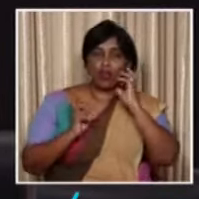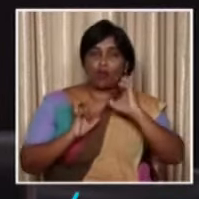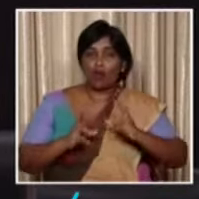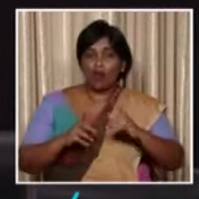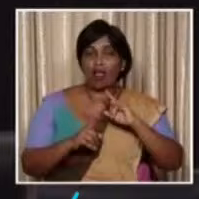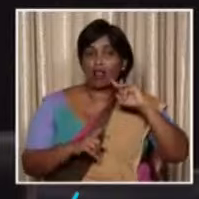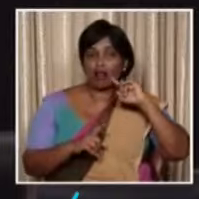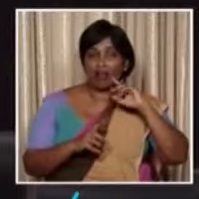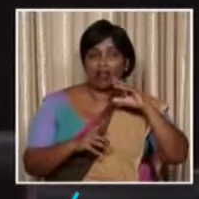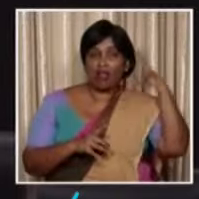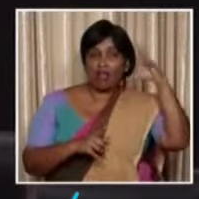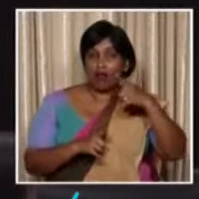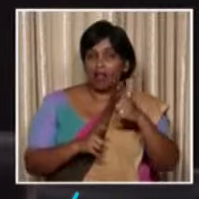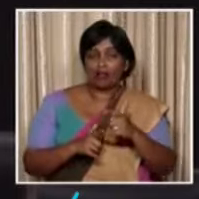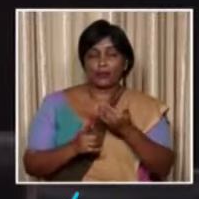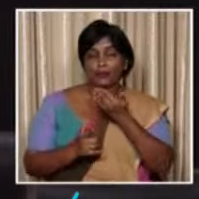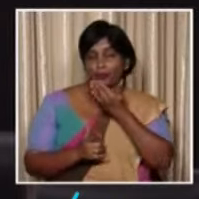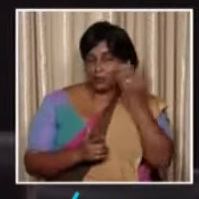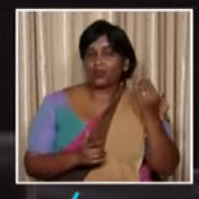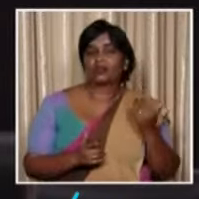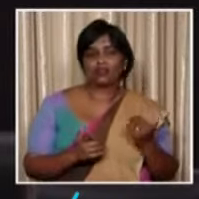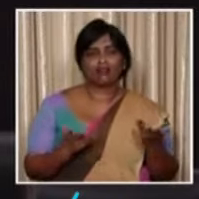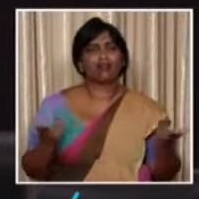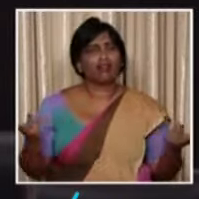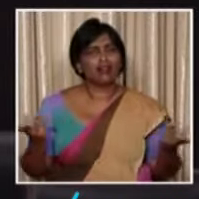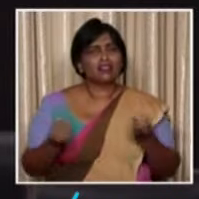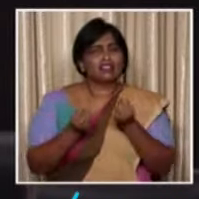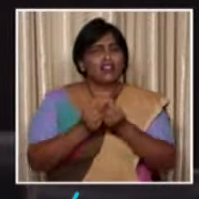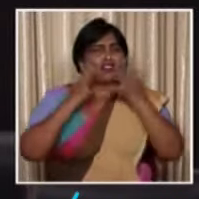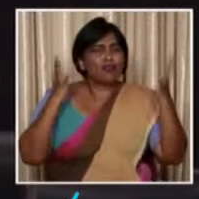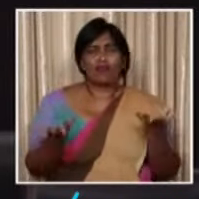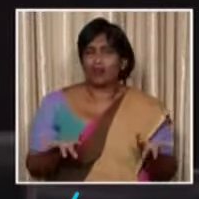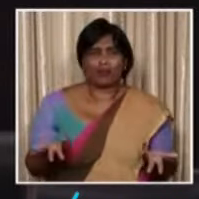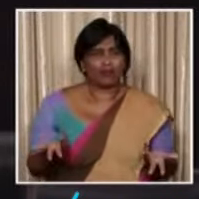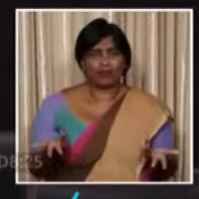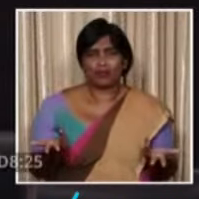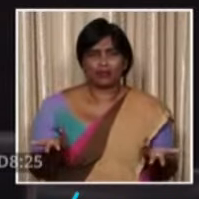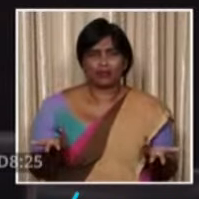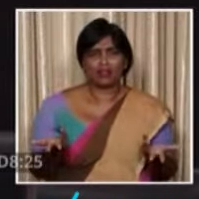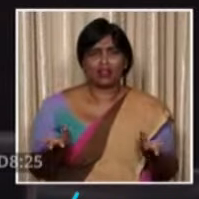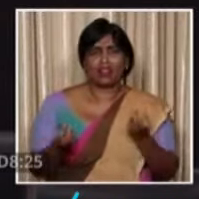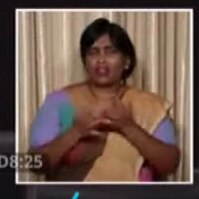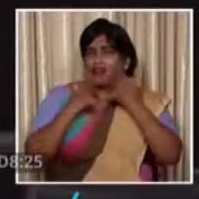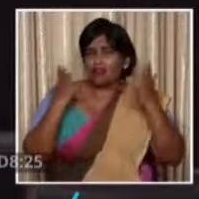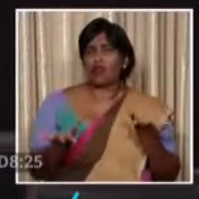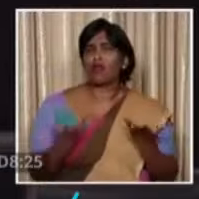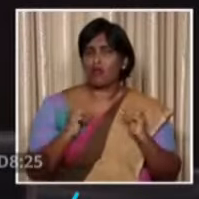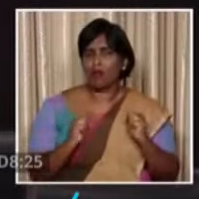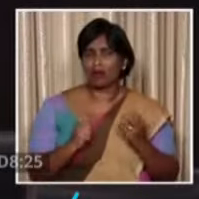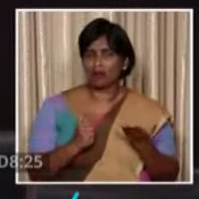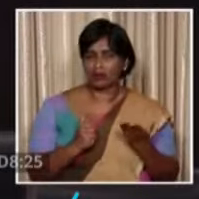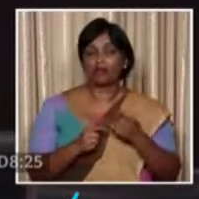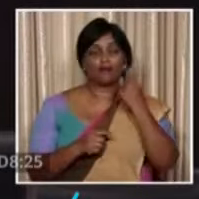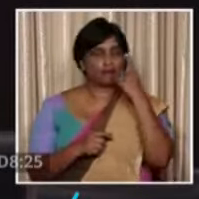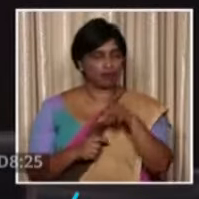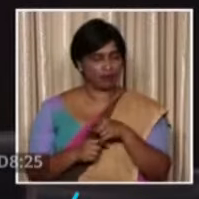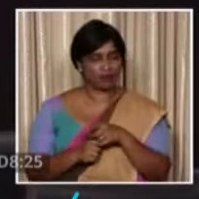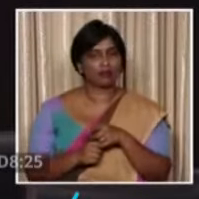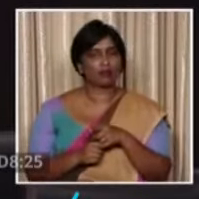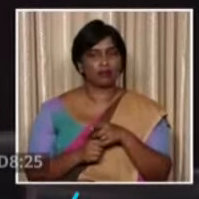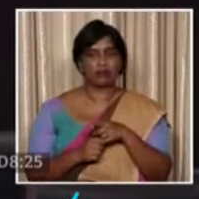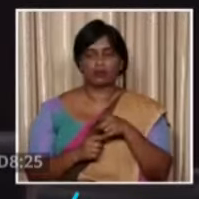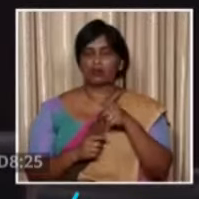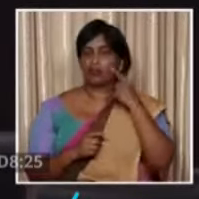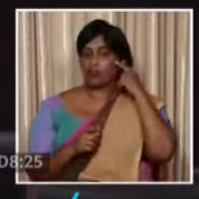කරෝලයි තරම් හොඳ කෑමක් තවත් නෑ මොකටද මෙච්චර සල්ලි මොකටද මෙච්චර සල්ලි ඒක නිසා මෙන්න